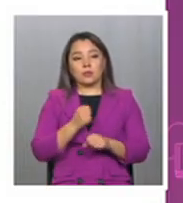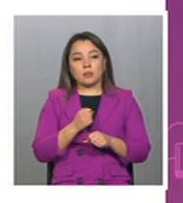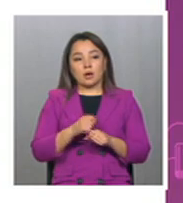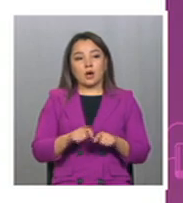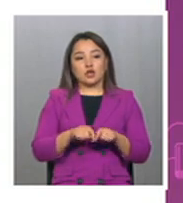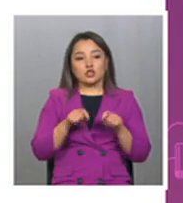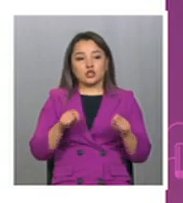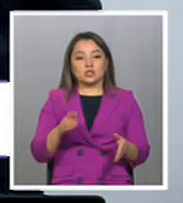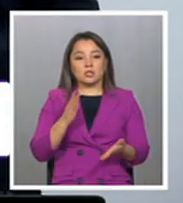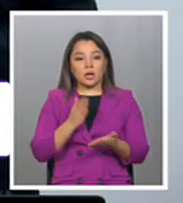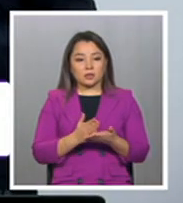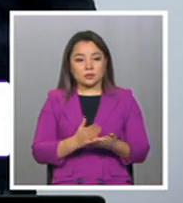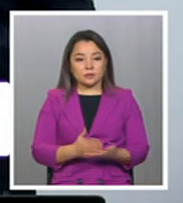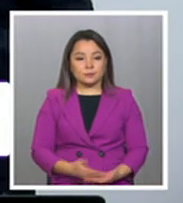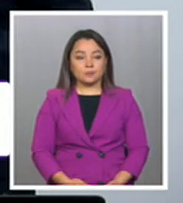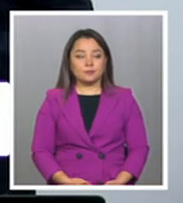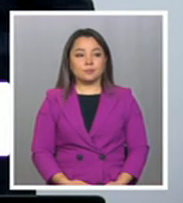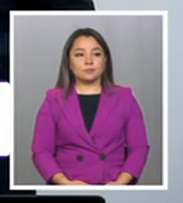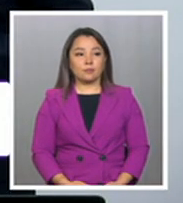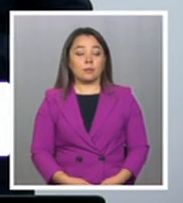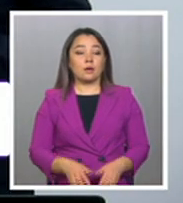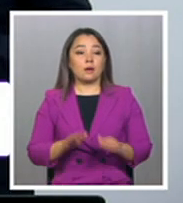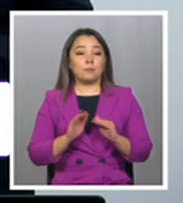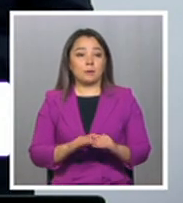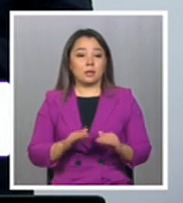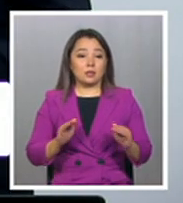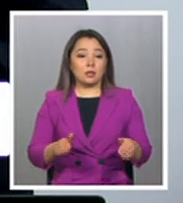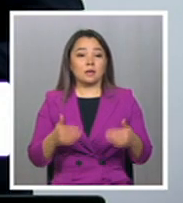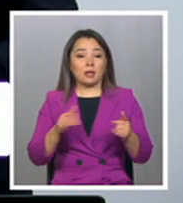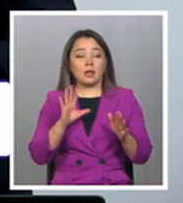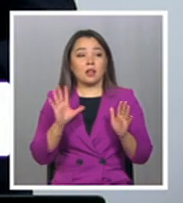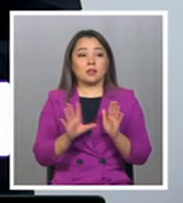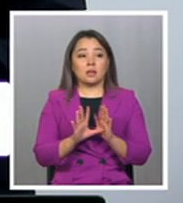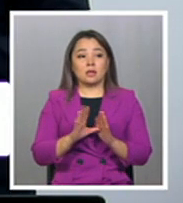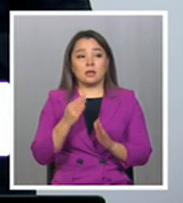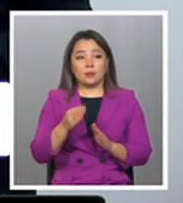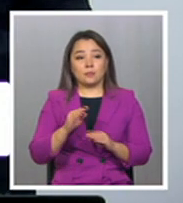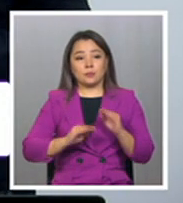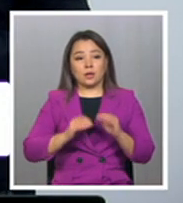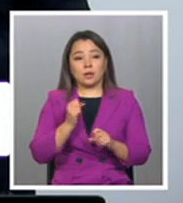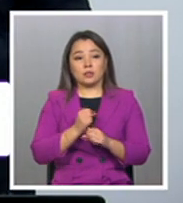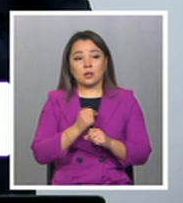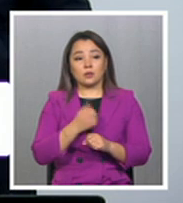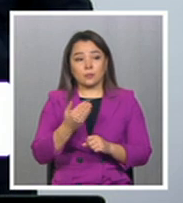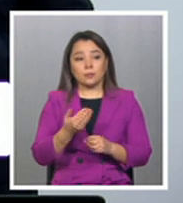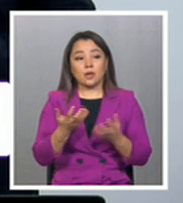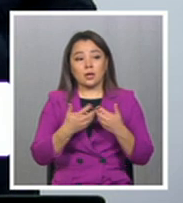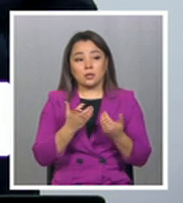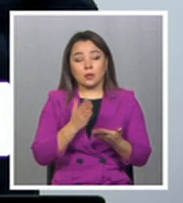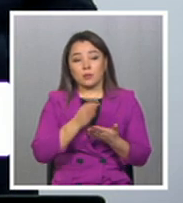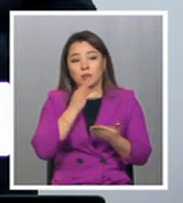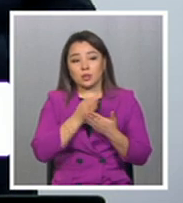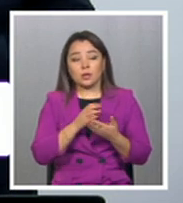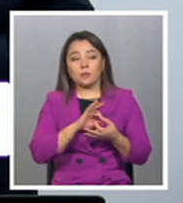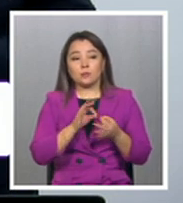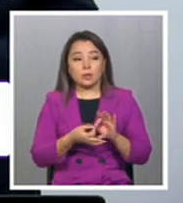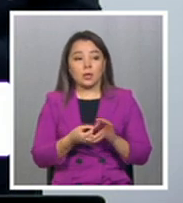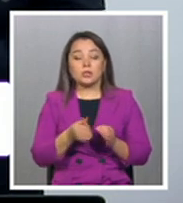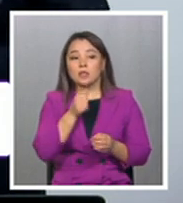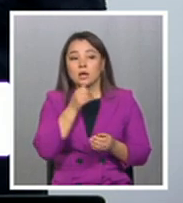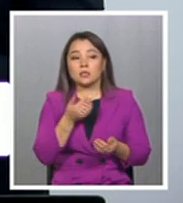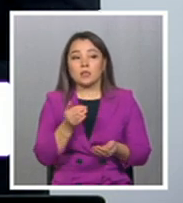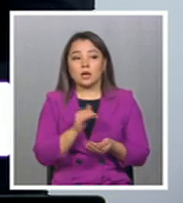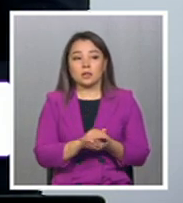ашылған. Балалар, енді электр энергиясын есептеу өлшем бірліктермен